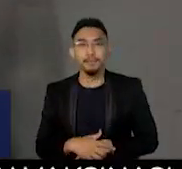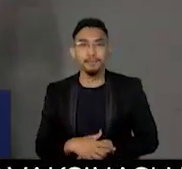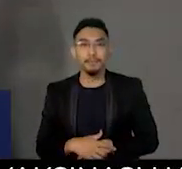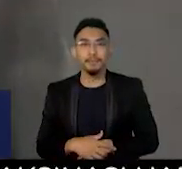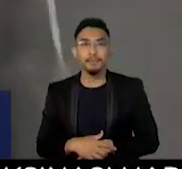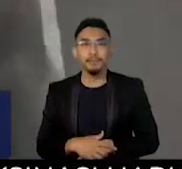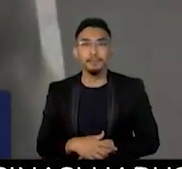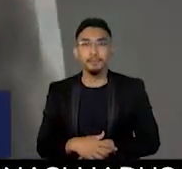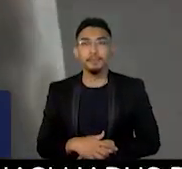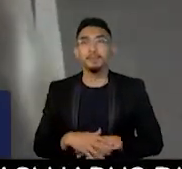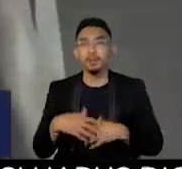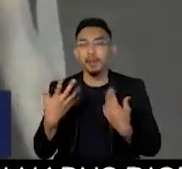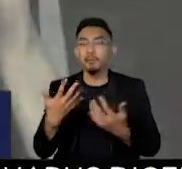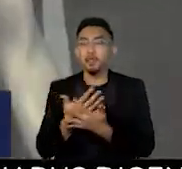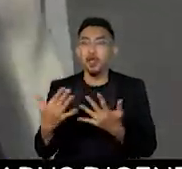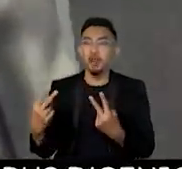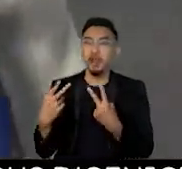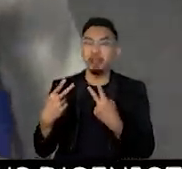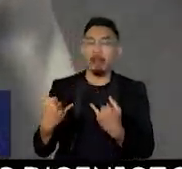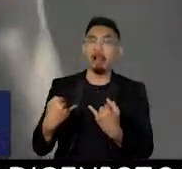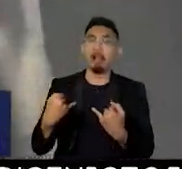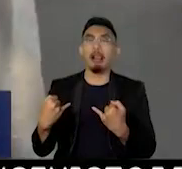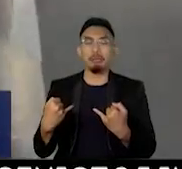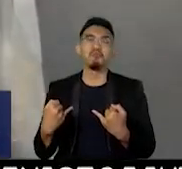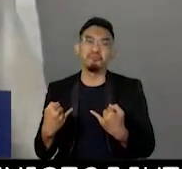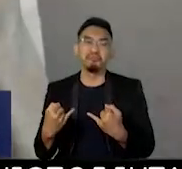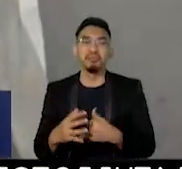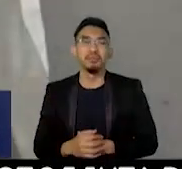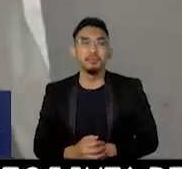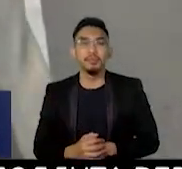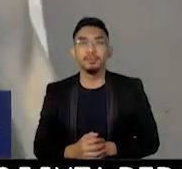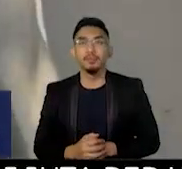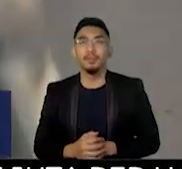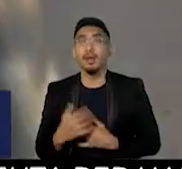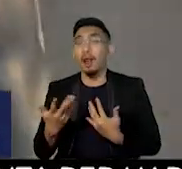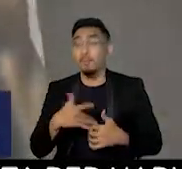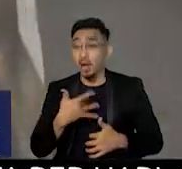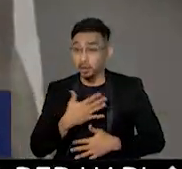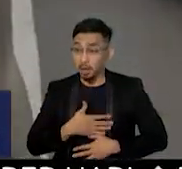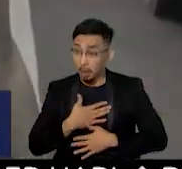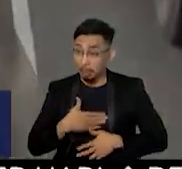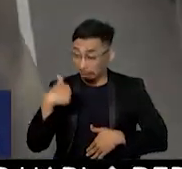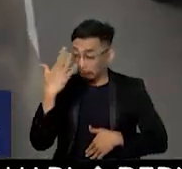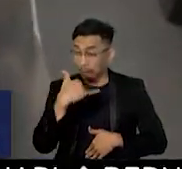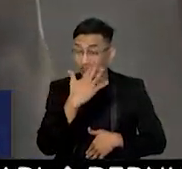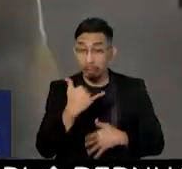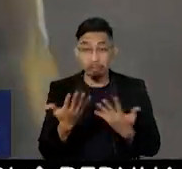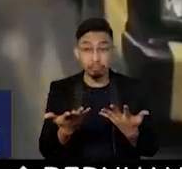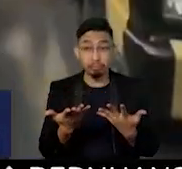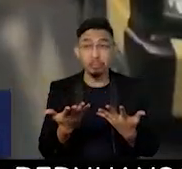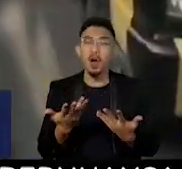Sering kalau raja-raja gitu. Gatal nggak sih bang pakai kayak gini bang? Apa? Wah gatal kalau belum biasa panas.